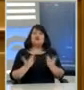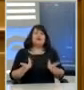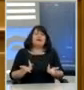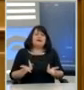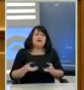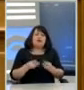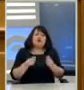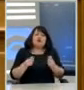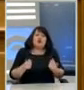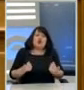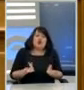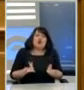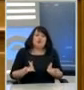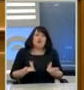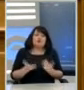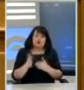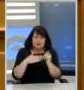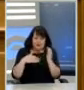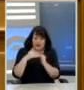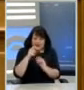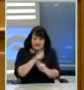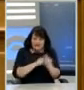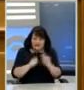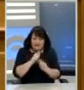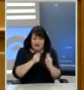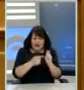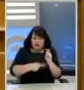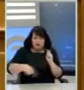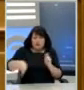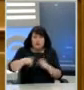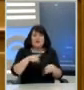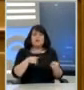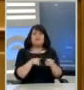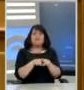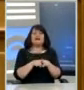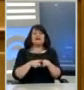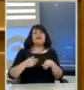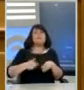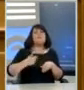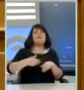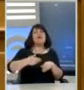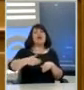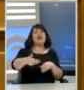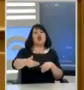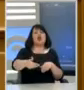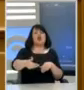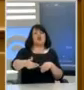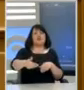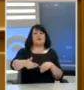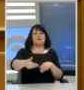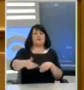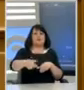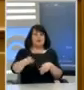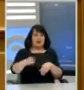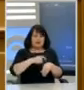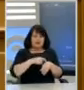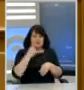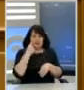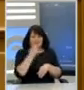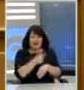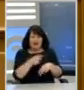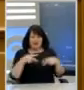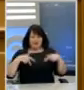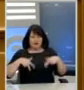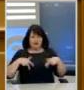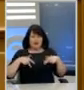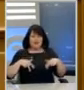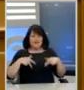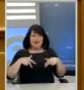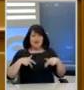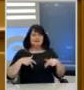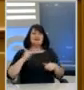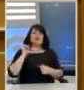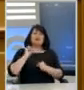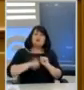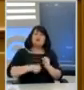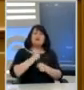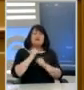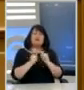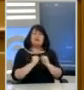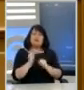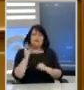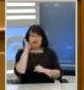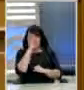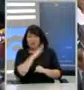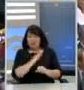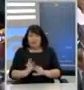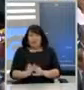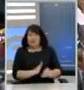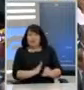πώς θα χτίσουμε όλοι μαζί το κοινό μας μέλλον, αντί να βλέπουμε μια κυβέρνηση να προσπαθεί να κρύψει την